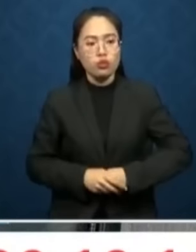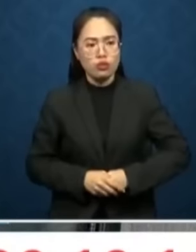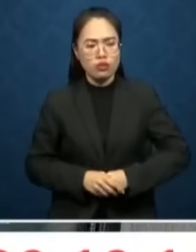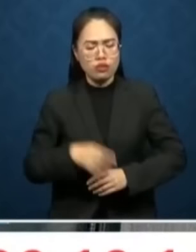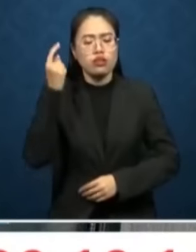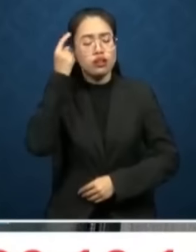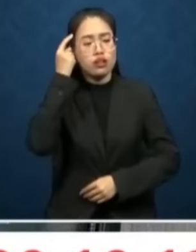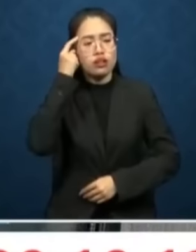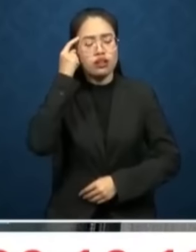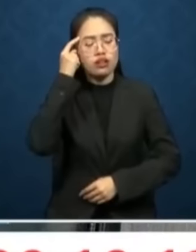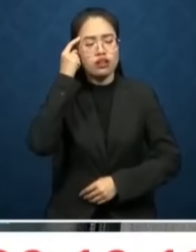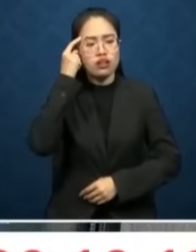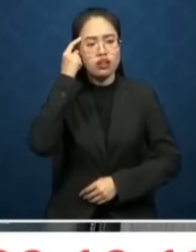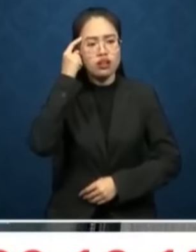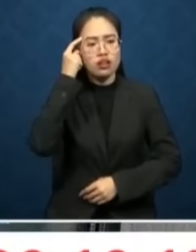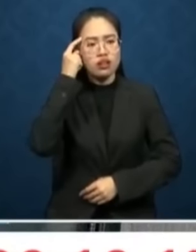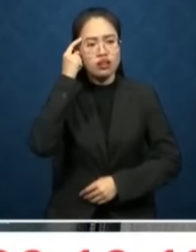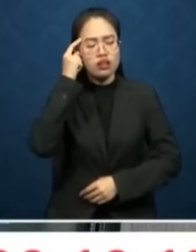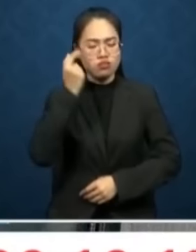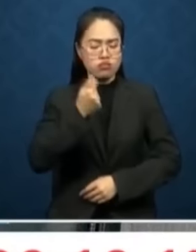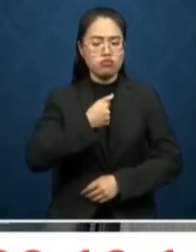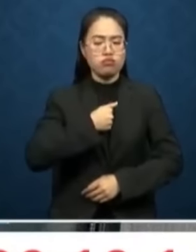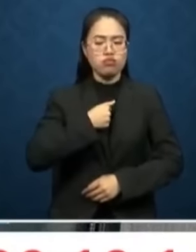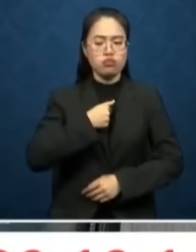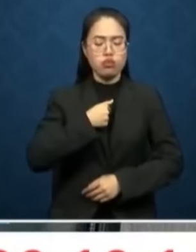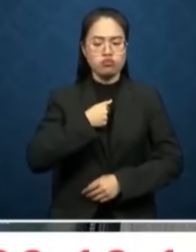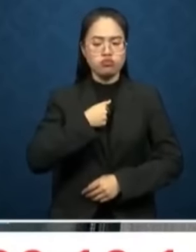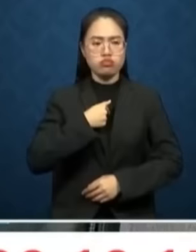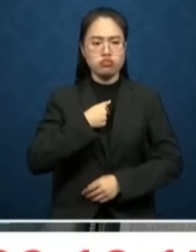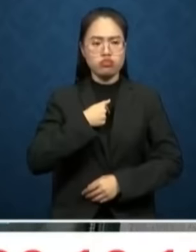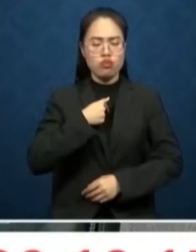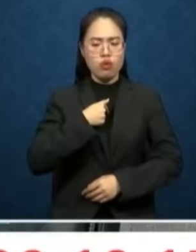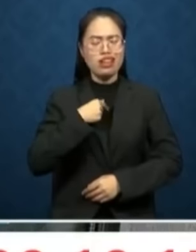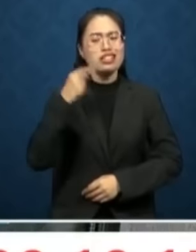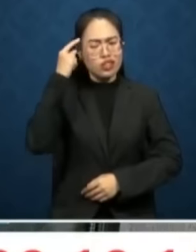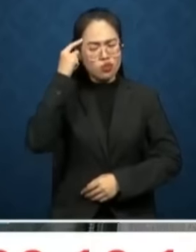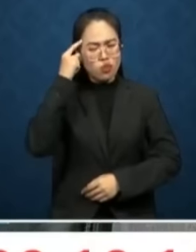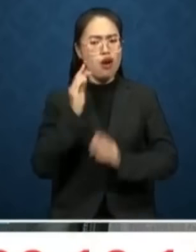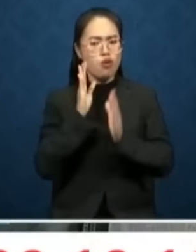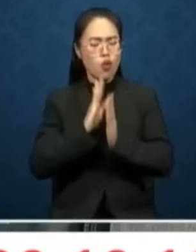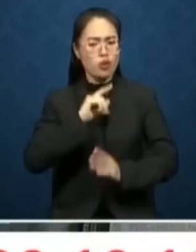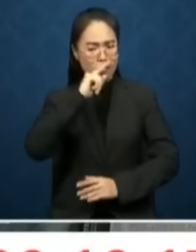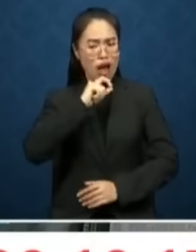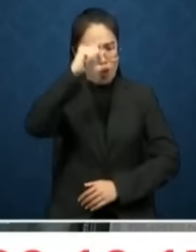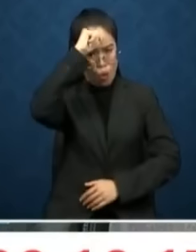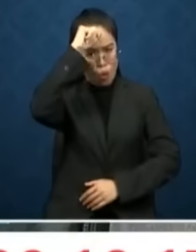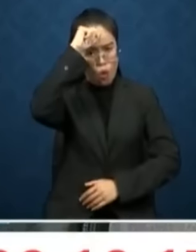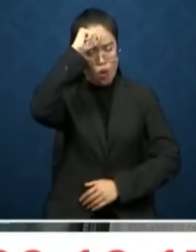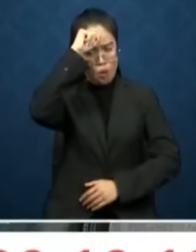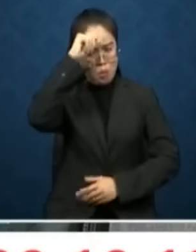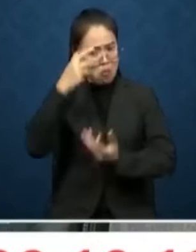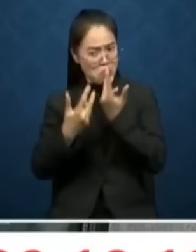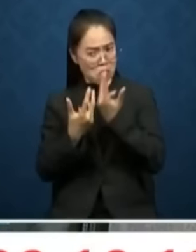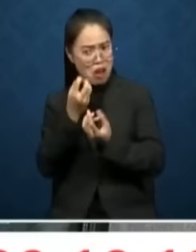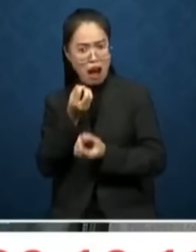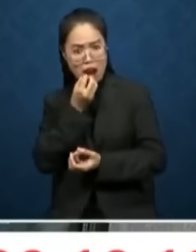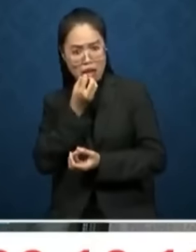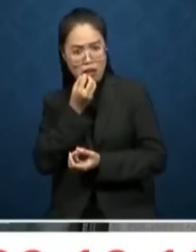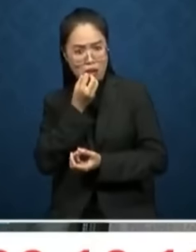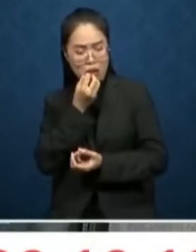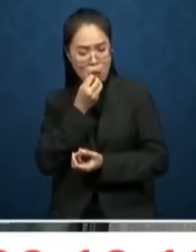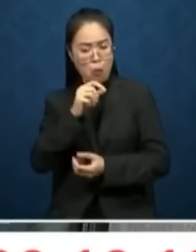ดว่าผมอาจจะไม่พูดแรงไปนะครับท่านคิดว่าคนไทยกินหญ้ากินแกลบหรือผมไปกินน้ำ